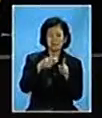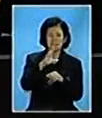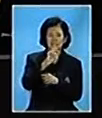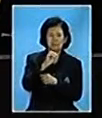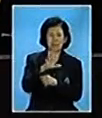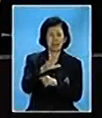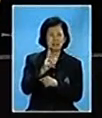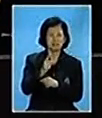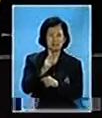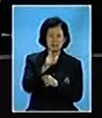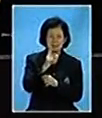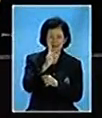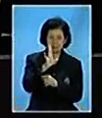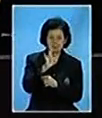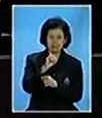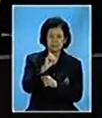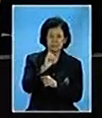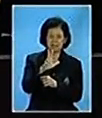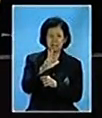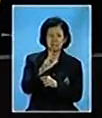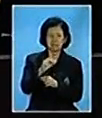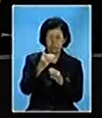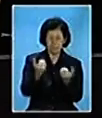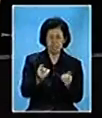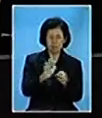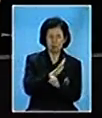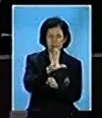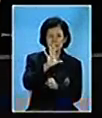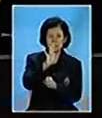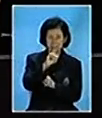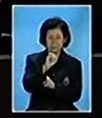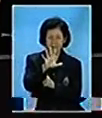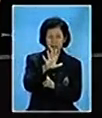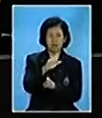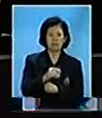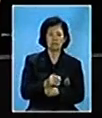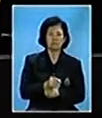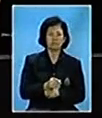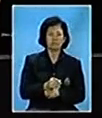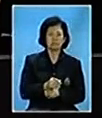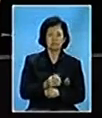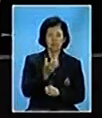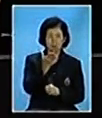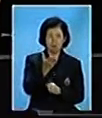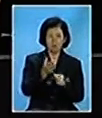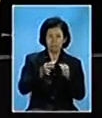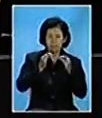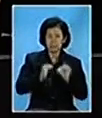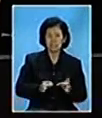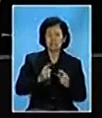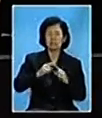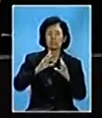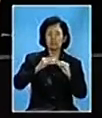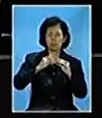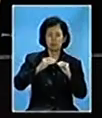73 74แต่วันนี้ครบนะฮะ75นะครับครับท่านสมาชิกครับจะขอมติที่ประชุมนะครับเนื่องจากว่า